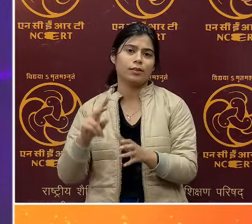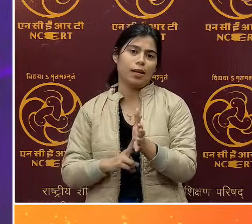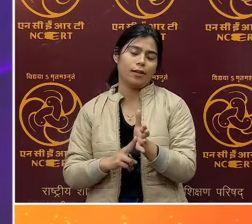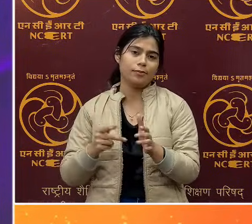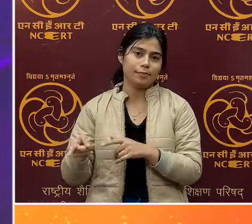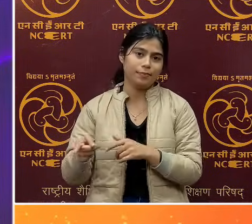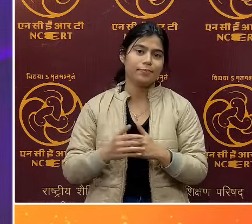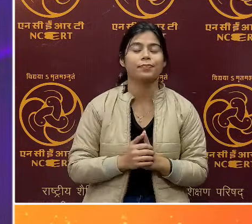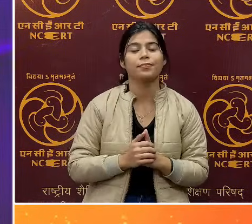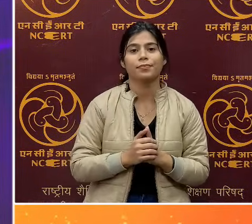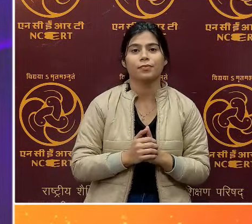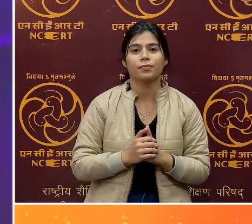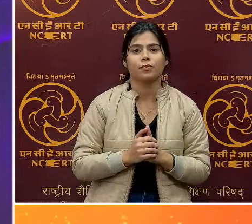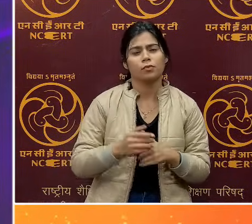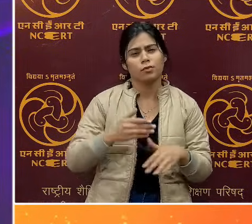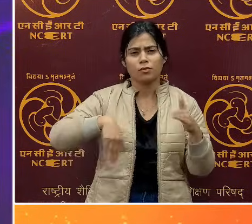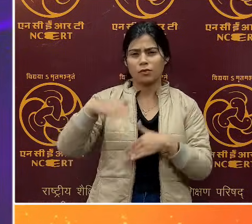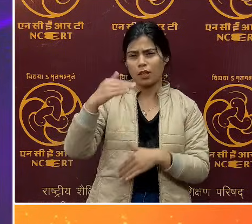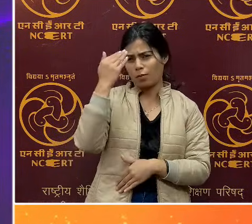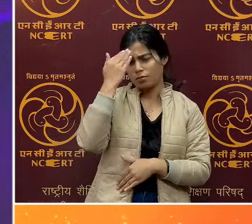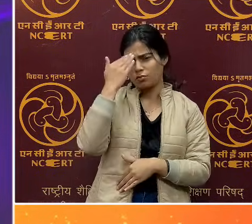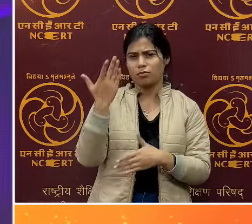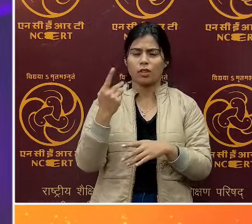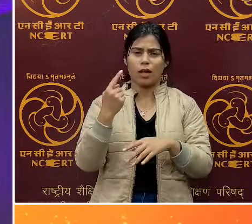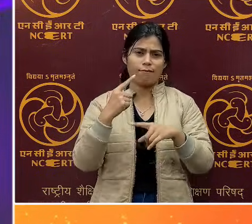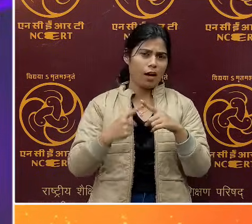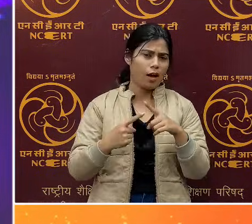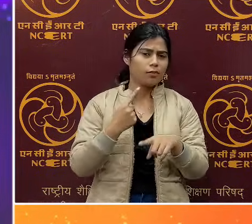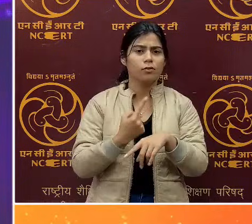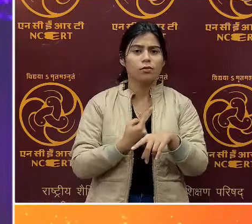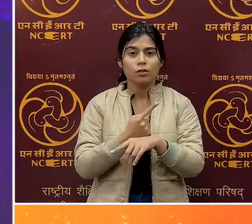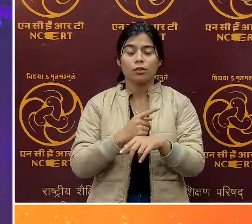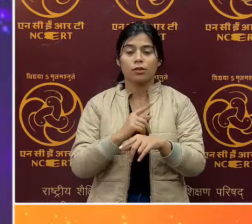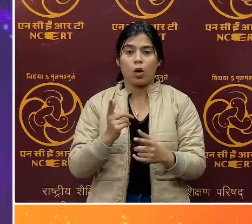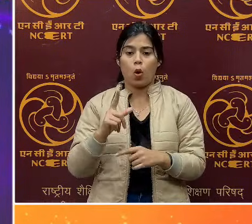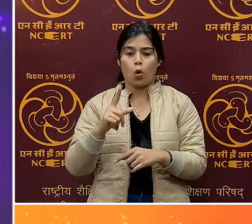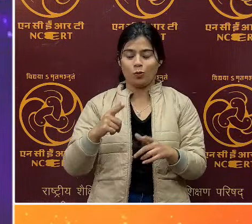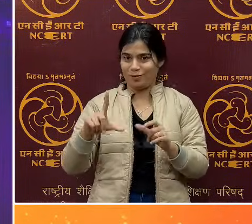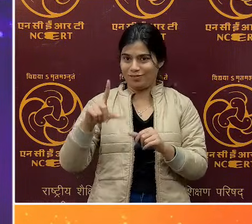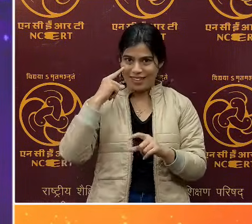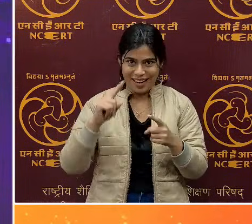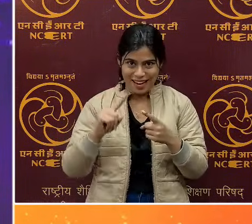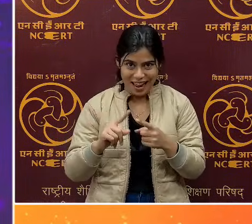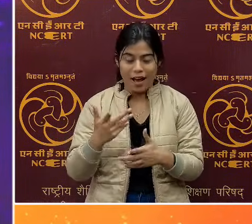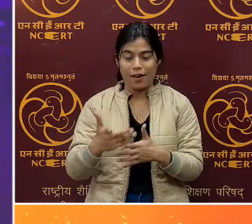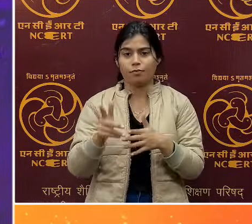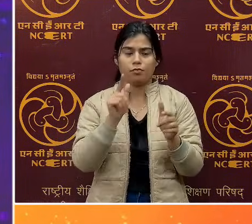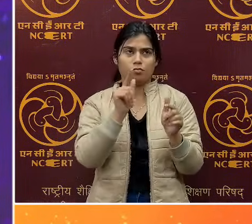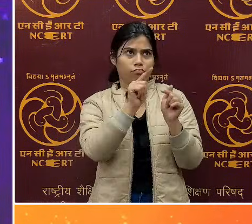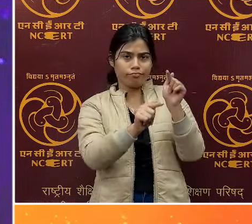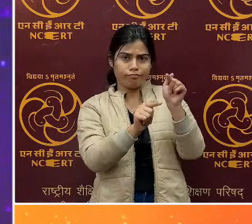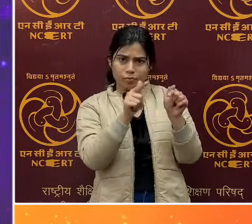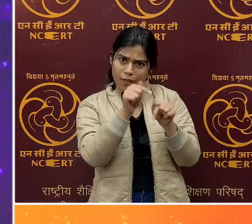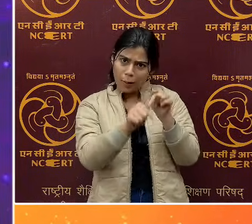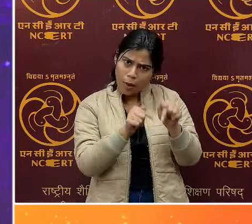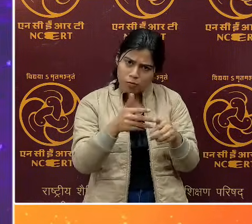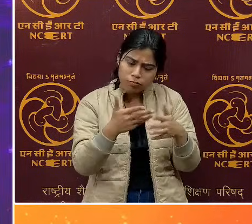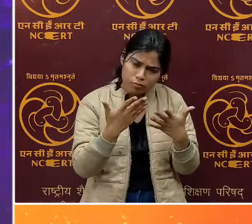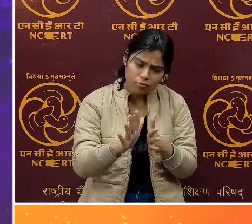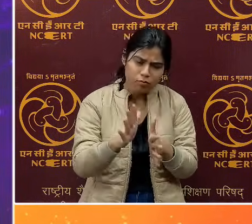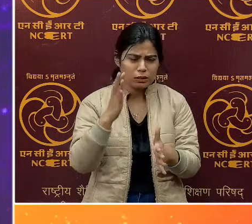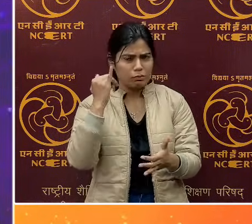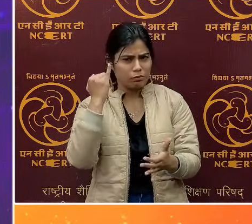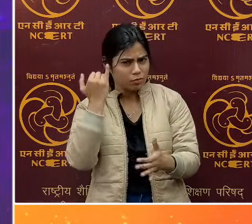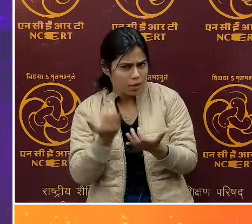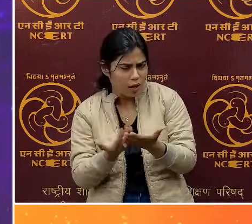dth.class7@cit.nic.in. And yes, as you all know, this session of ours is live and interactive. तो आप लाइव चैट बॉक्स के ऑप्शन में भी अपने कोई भी कमेंट्स